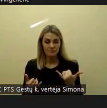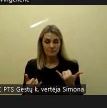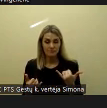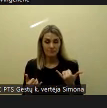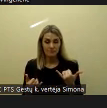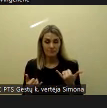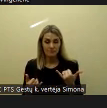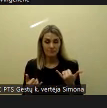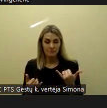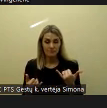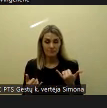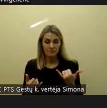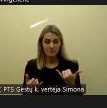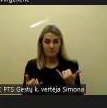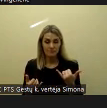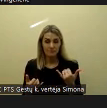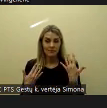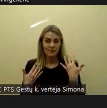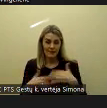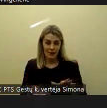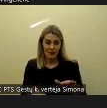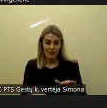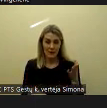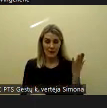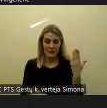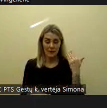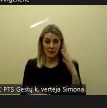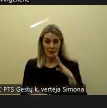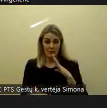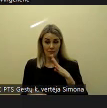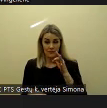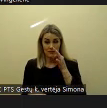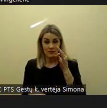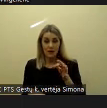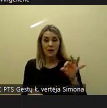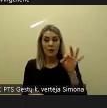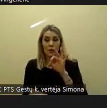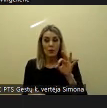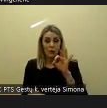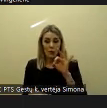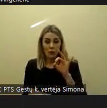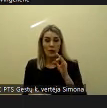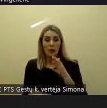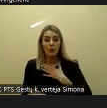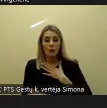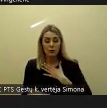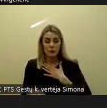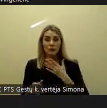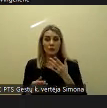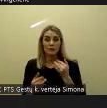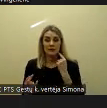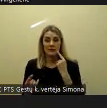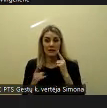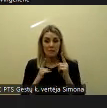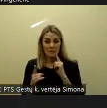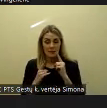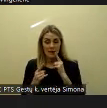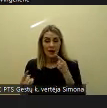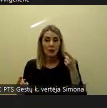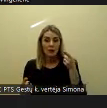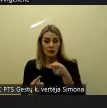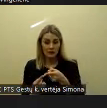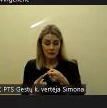kaip kad buvo anksčiau minėta, kalbant apie pasiektinius mūsų seminaro tikslus, į kai kurių